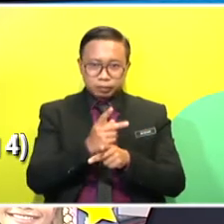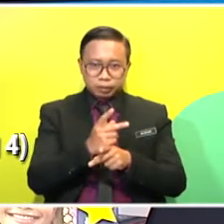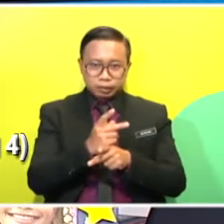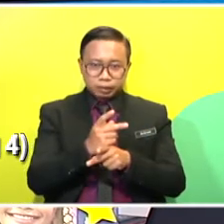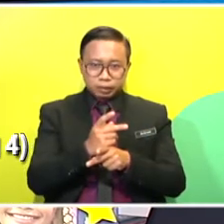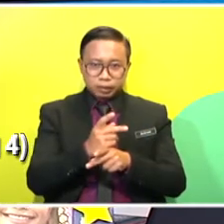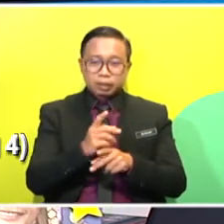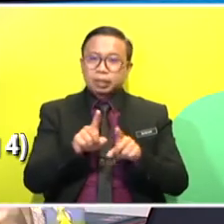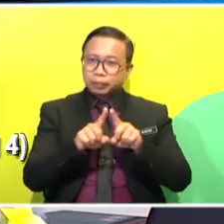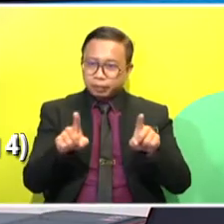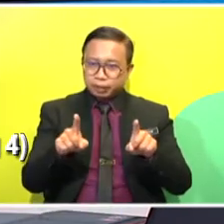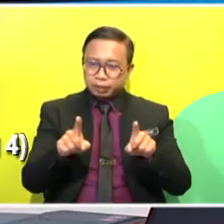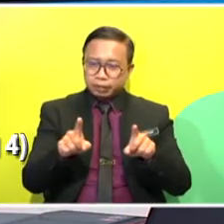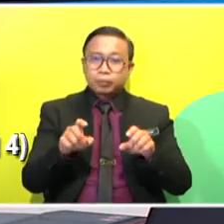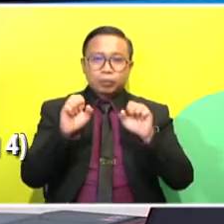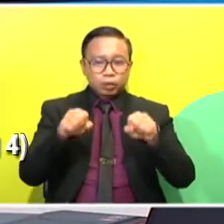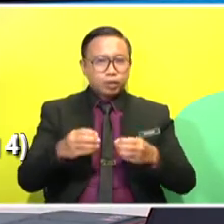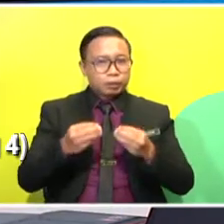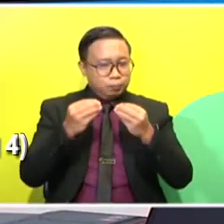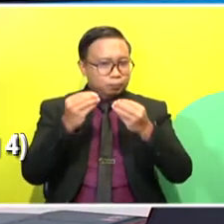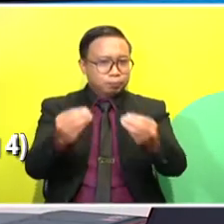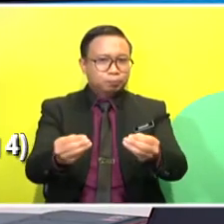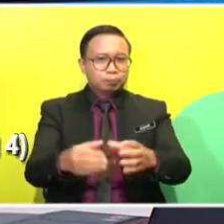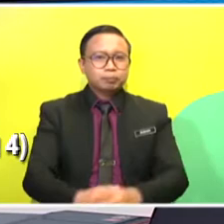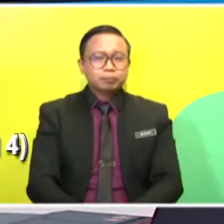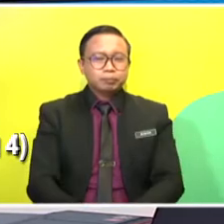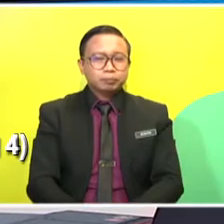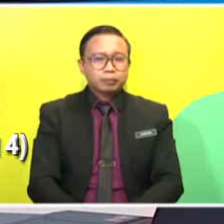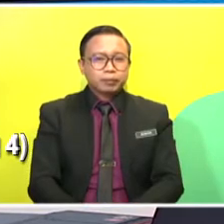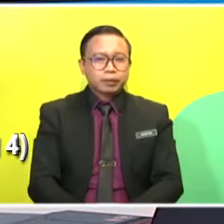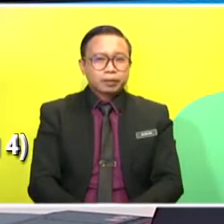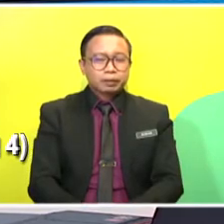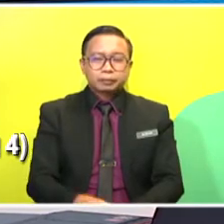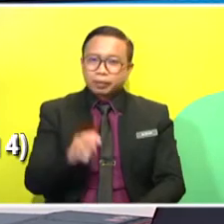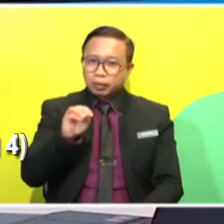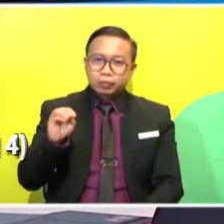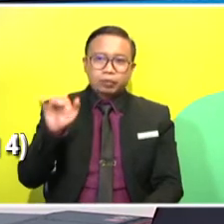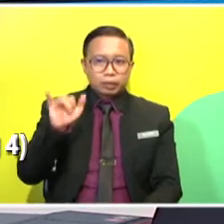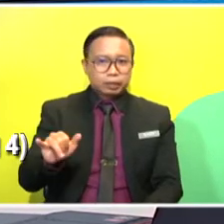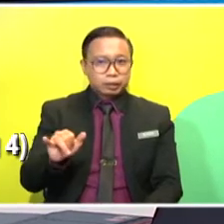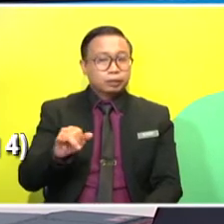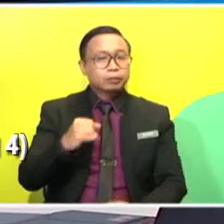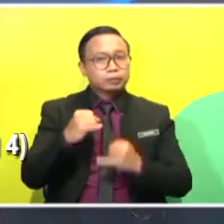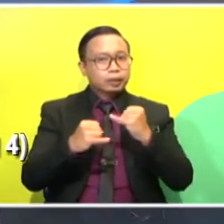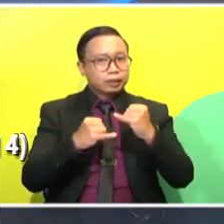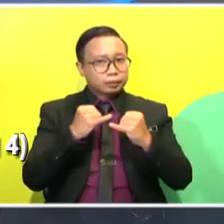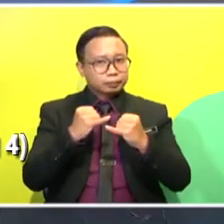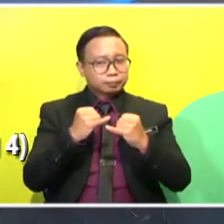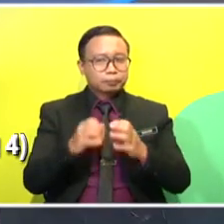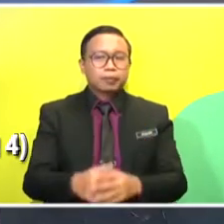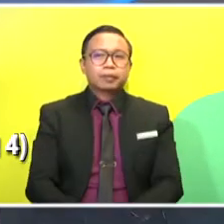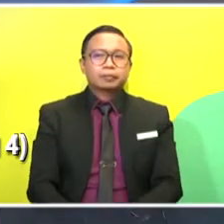hak milik seorang murid. Ya. Jadi kita akan berikan ganjaran penuh ini kepada murid yang berjaya. Ya, terima kasih